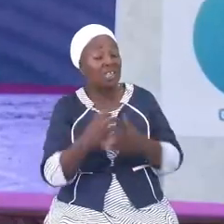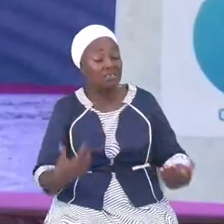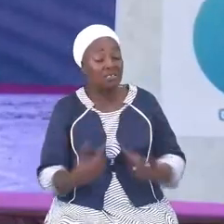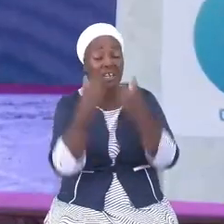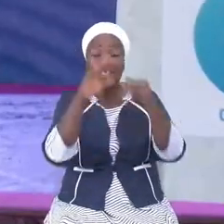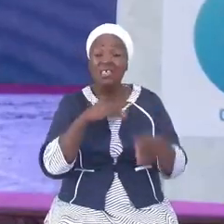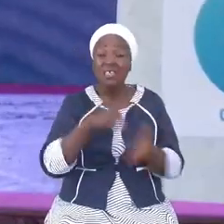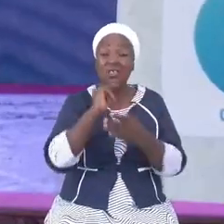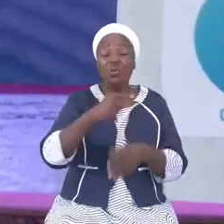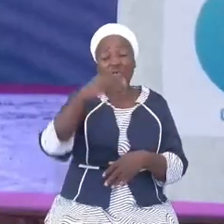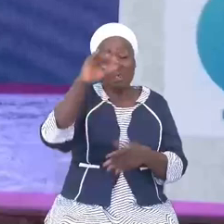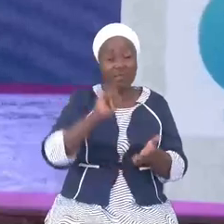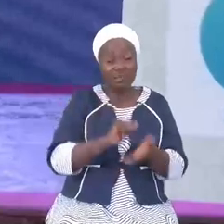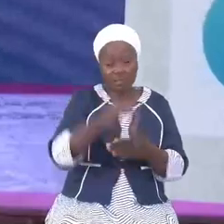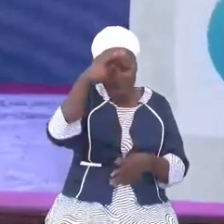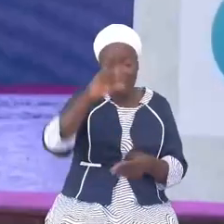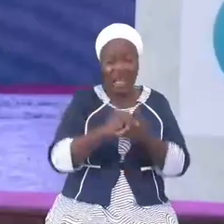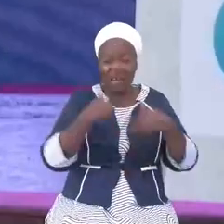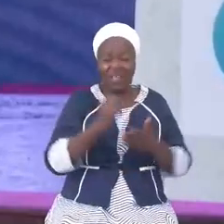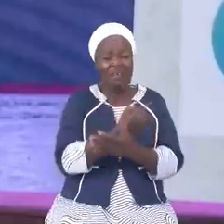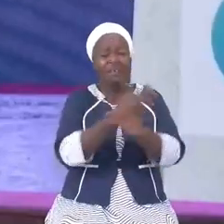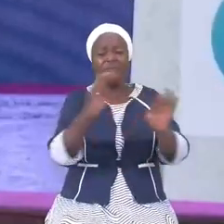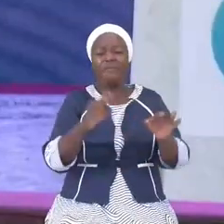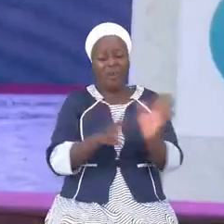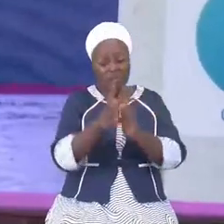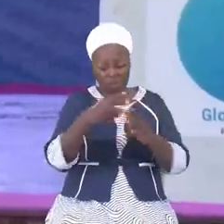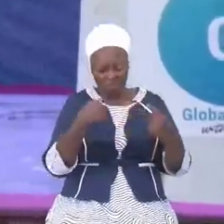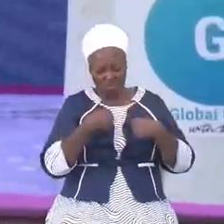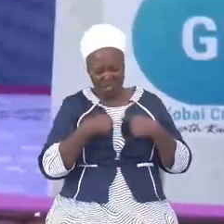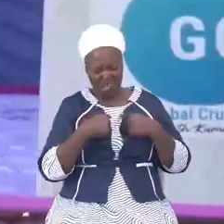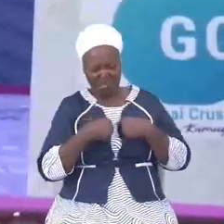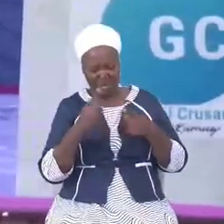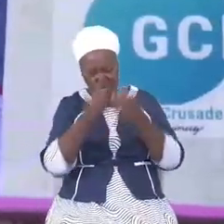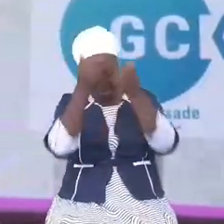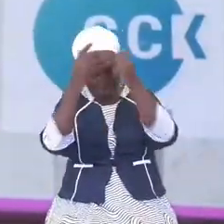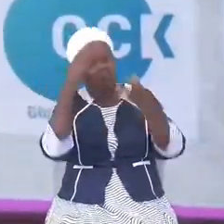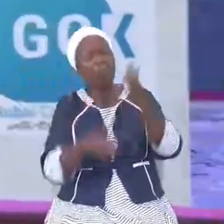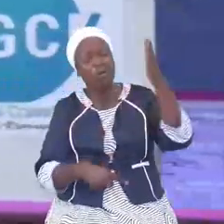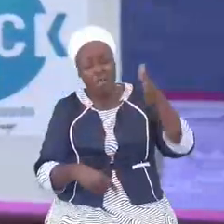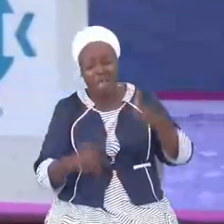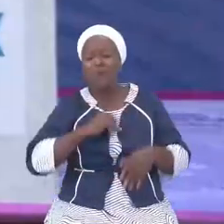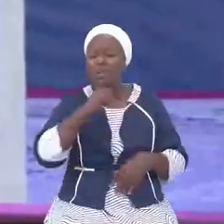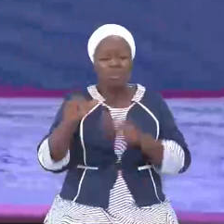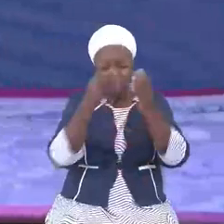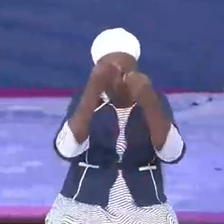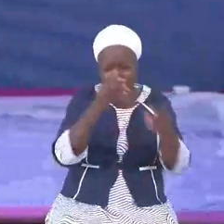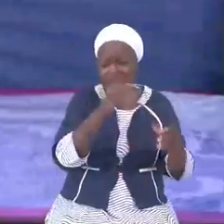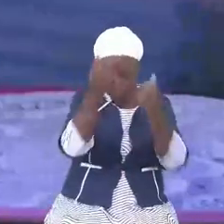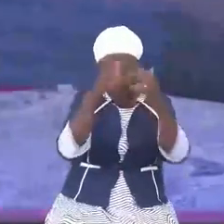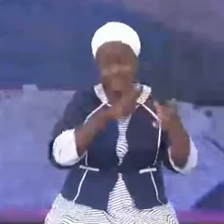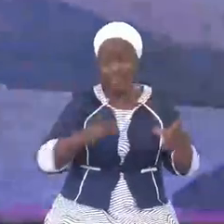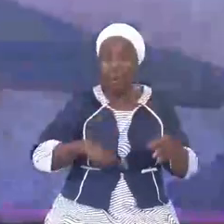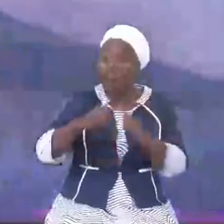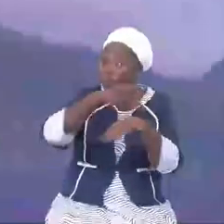volonté et la liberté. Non, je ne le ferai pas. Non, je ne le ferai pas. Mais toutes les autres créatures obéissent au